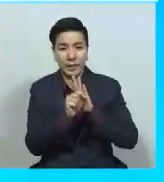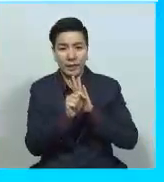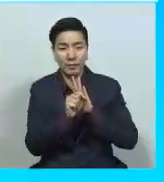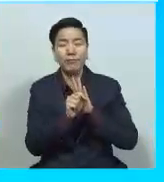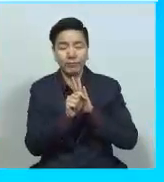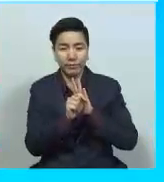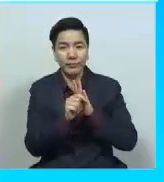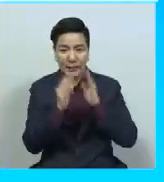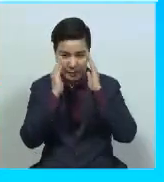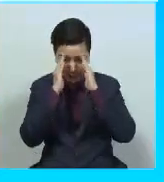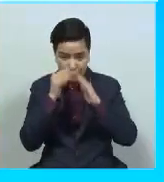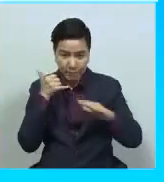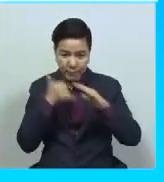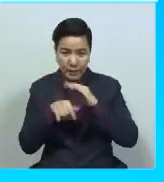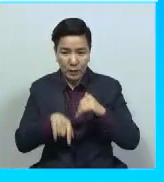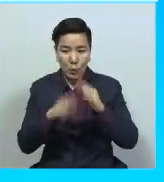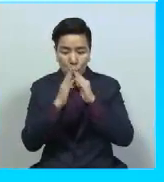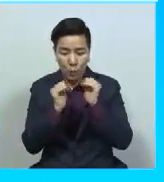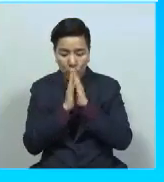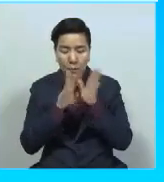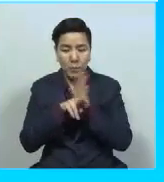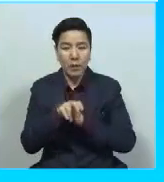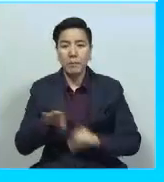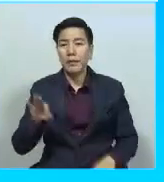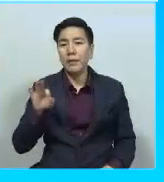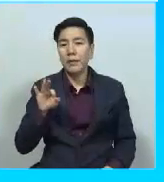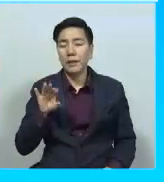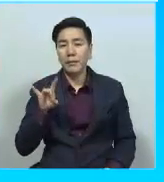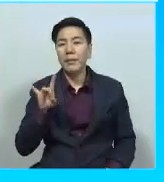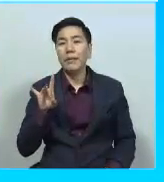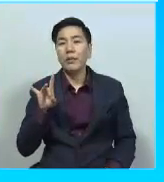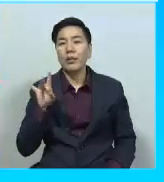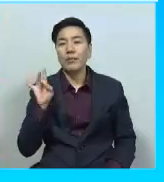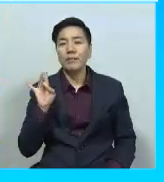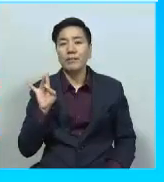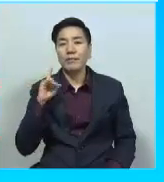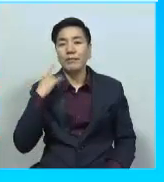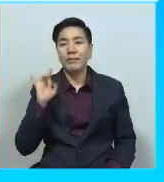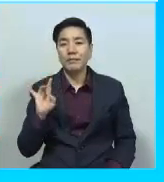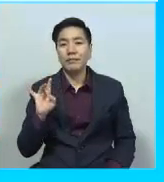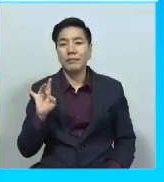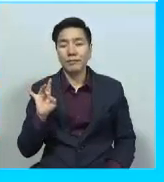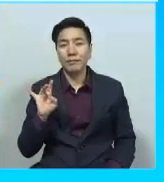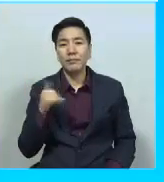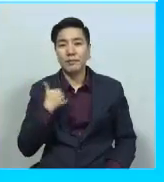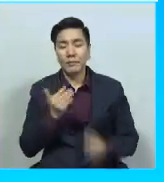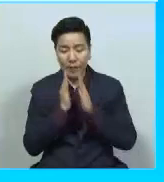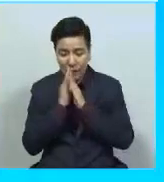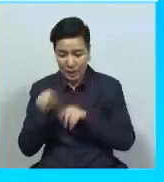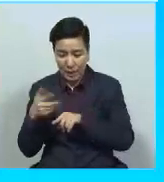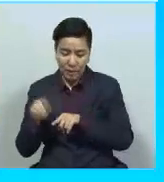ตั้งใจมาไหว้พระ ตั้งใจมาไหว้พระที่นี่มาไหว้เจ้าแม่กวนอิมแล้วก็เดี๋ยวก็จะไปไหว้พระอีก